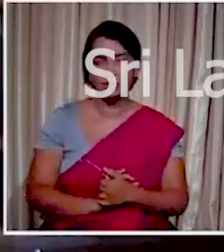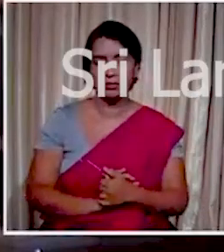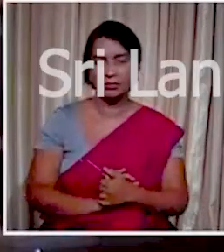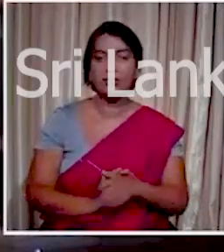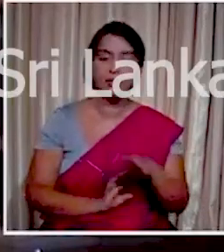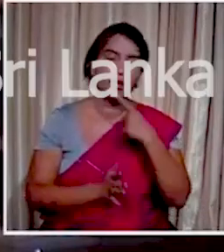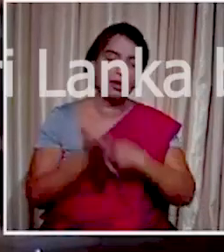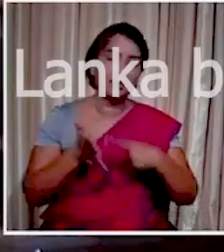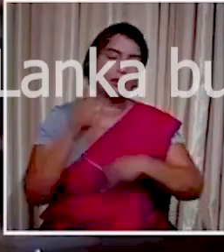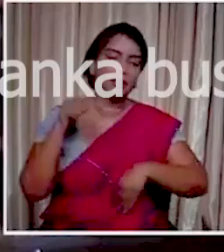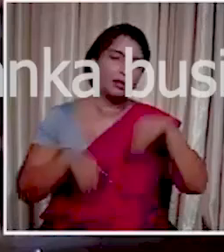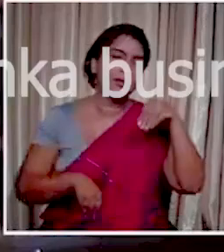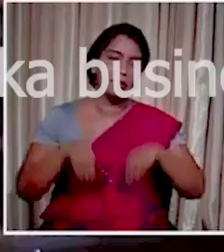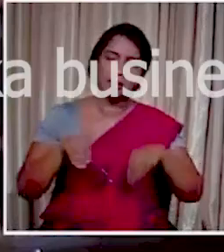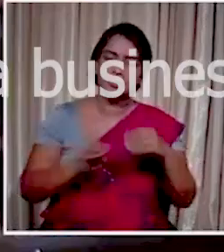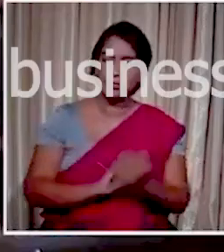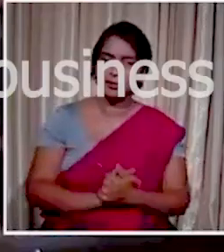एक तमे देशपालन